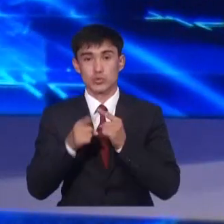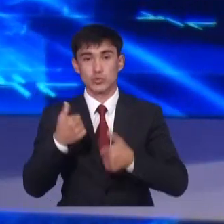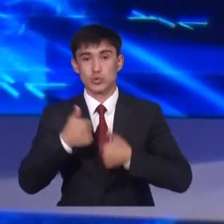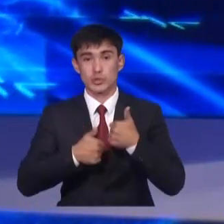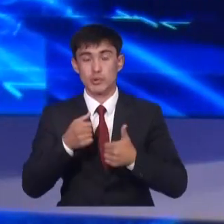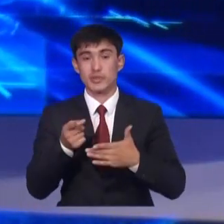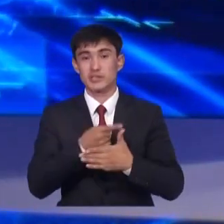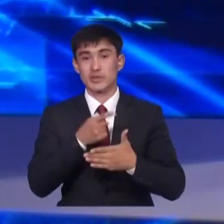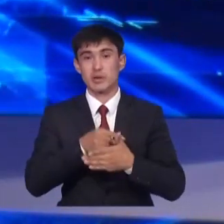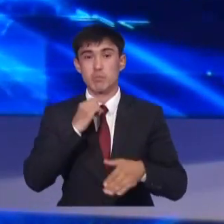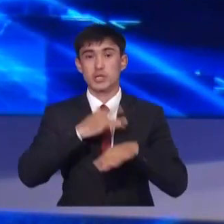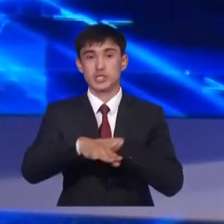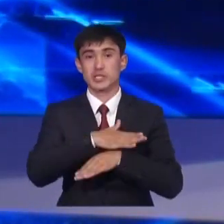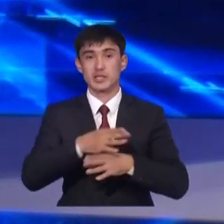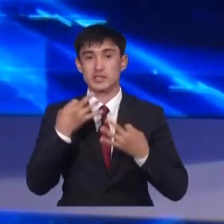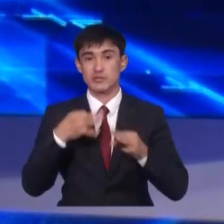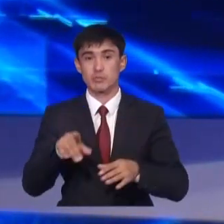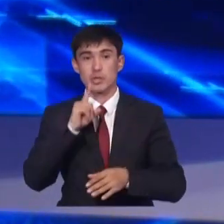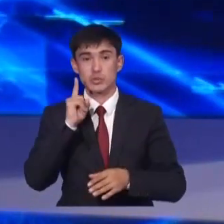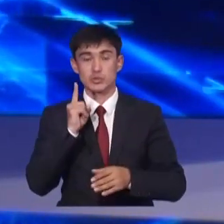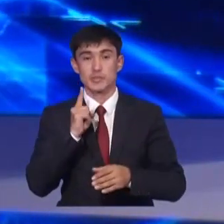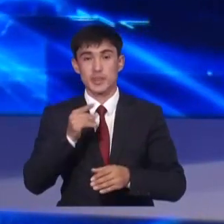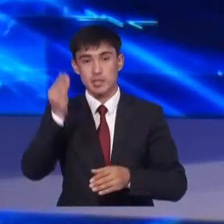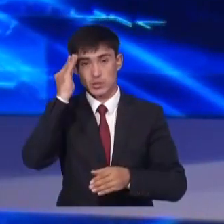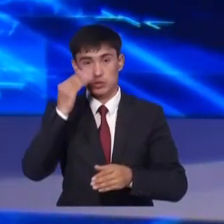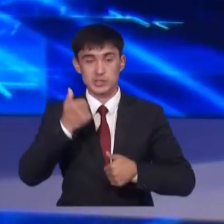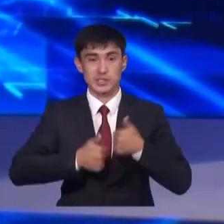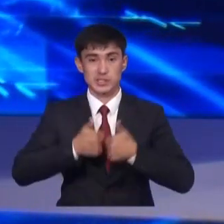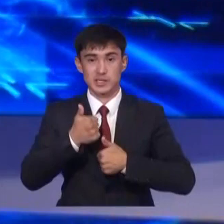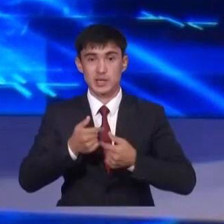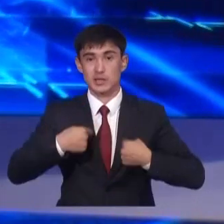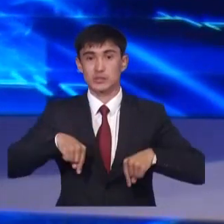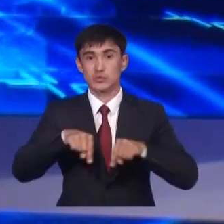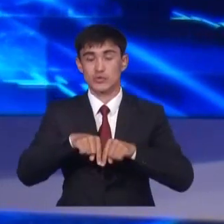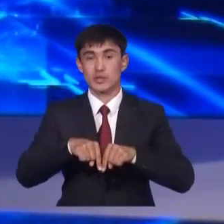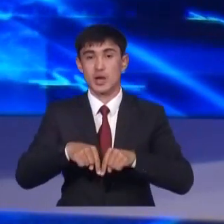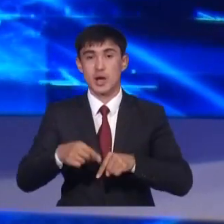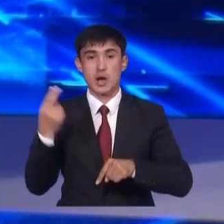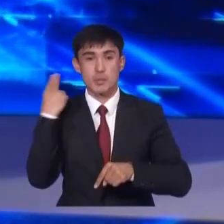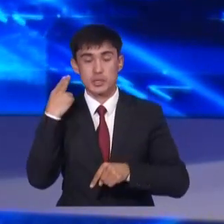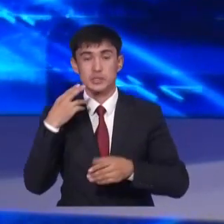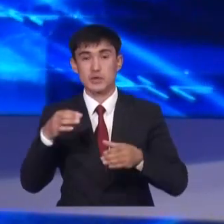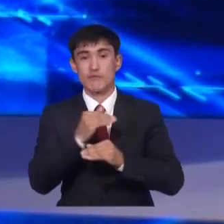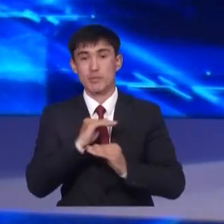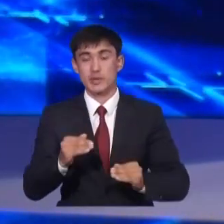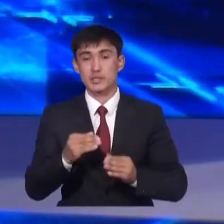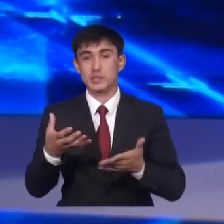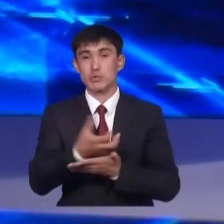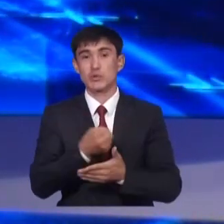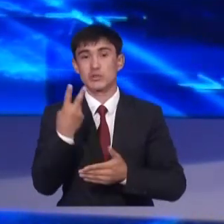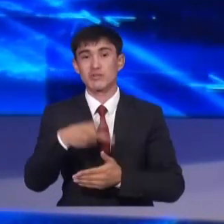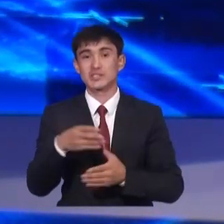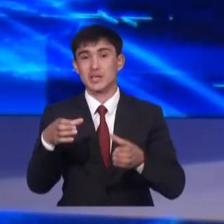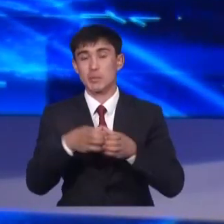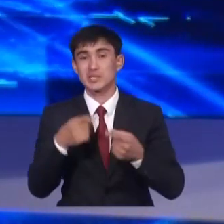дебатный турнир под названием «Площадка независимой молодежи». Интеллектуальное состязание, организованное в американском формате, собрало